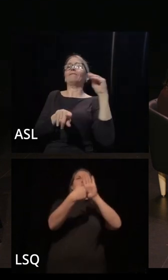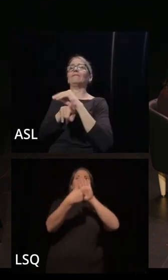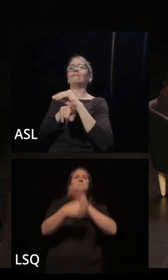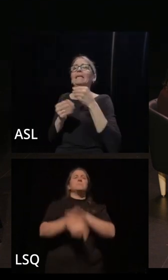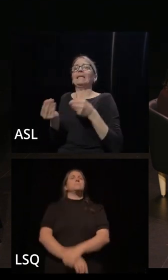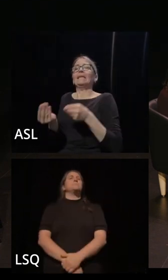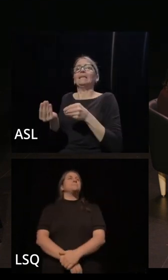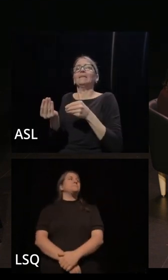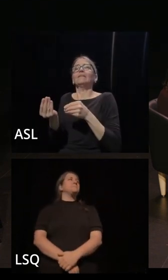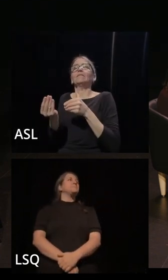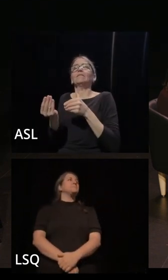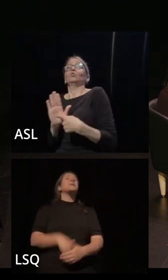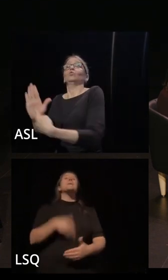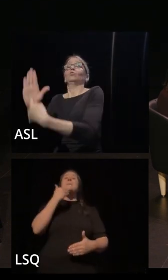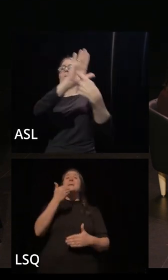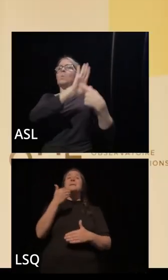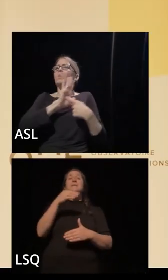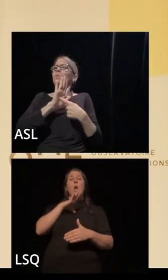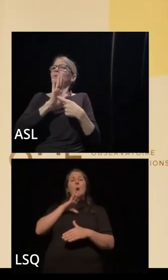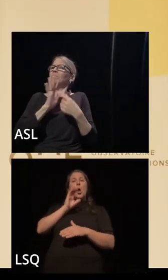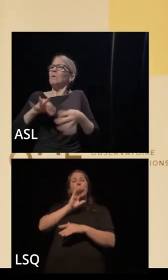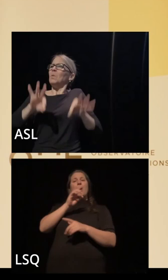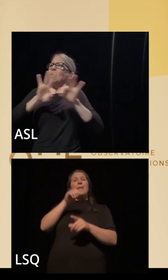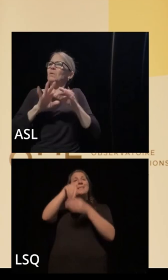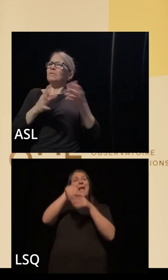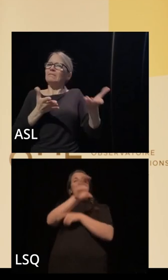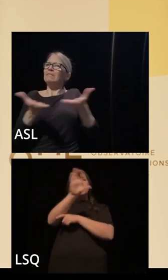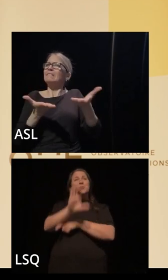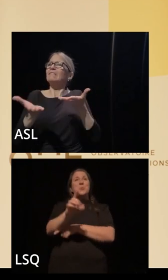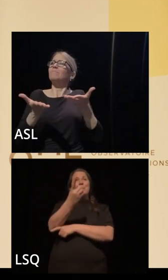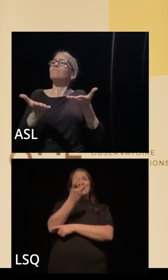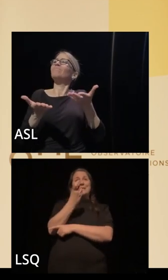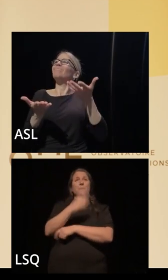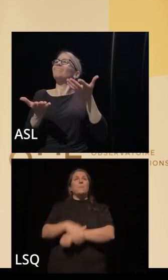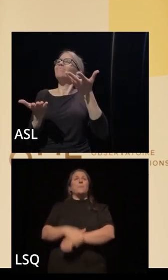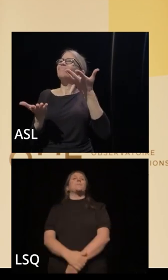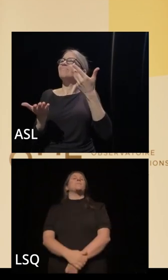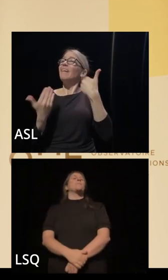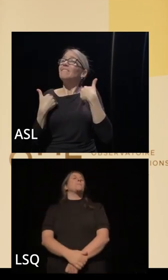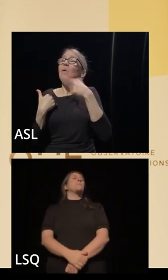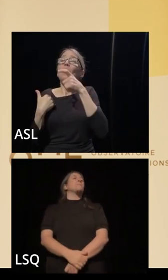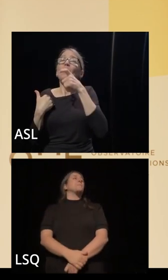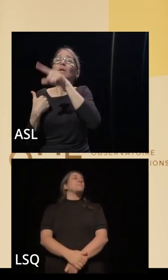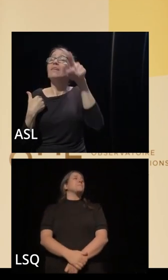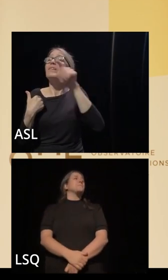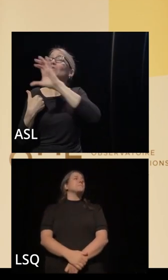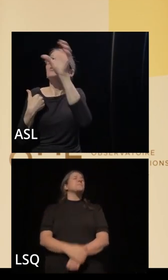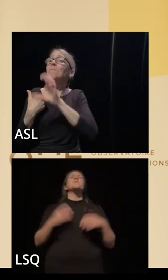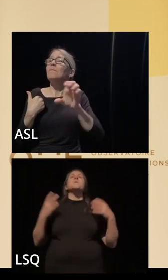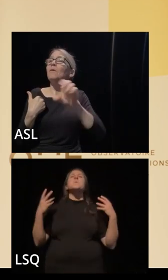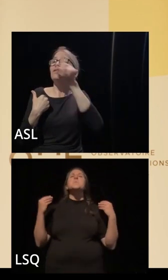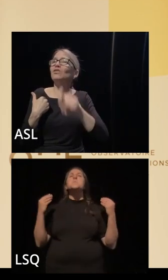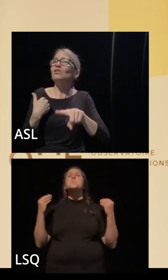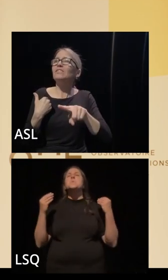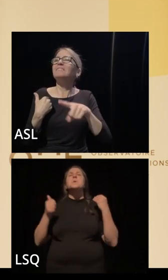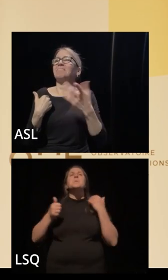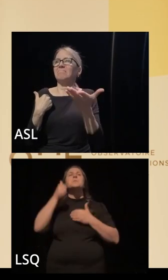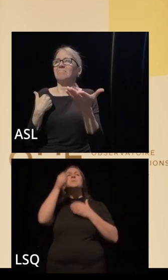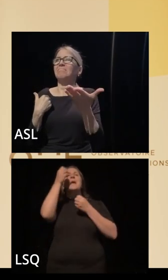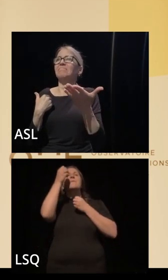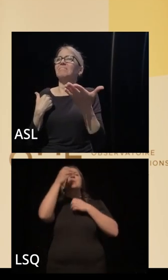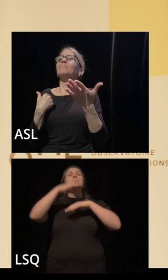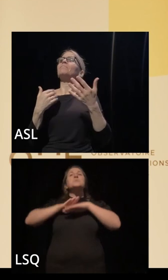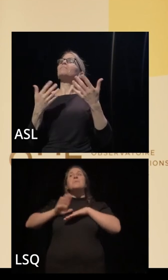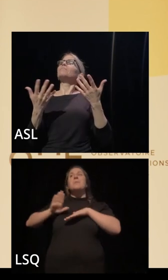Merci Geneviève. Il y a une question du Zoom pour toi, qui est de où pourrait-on trouver plus d'informations